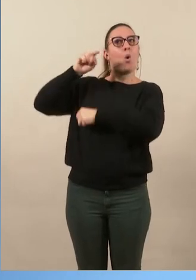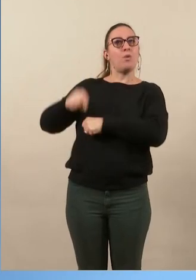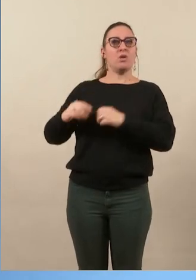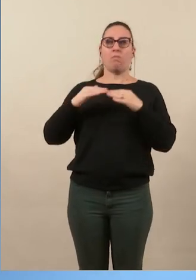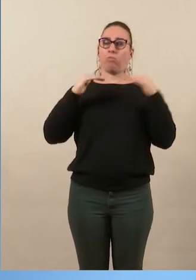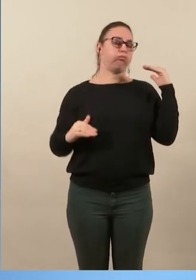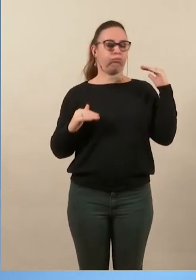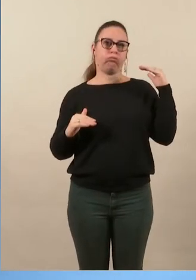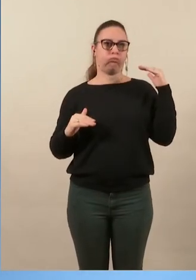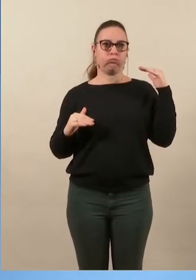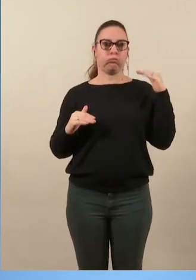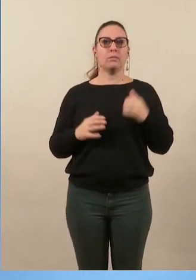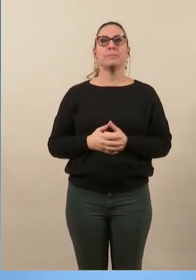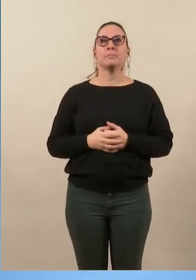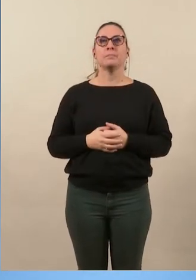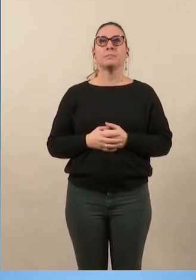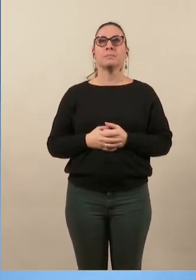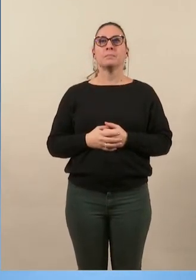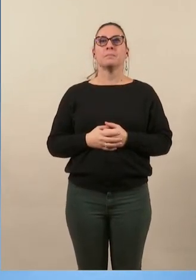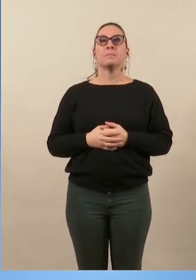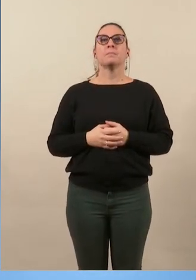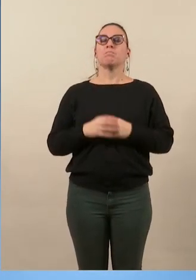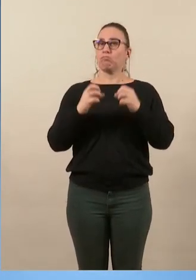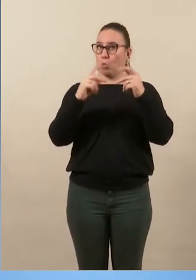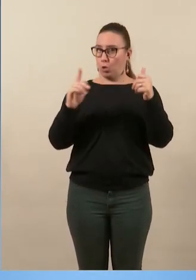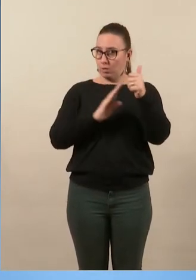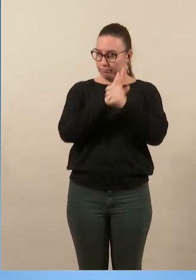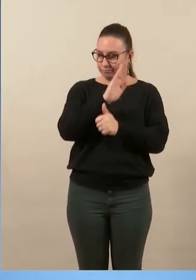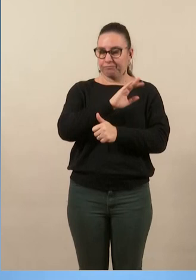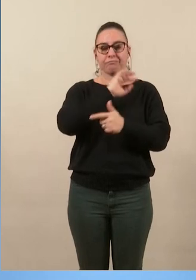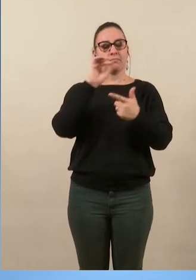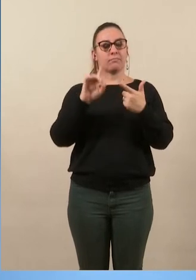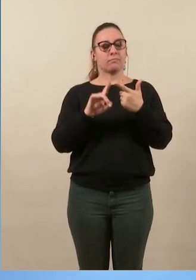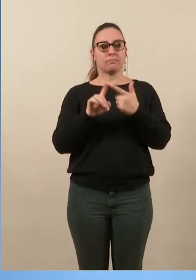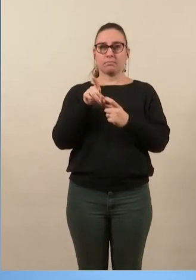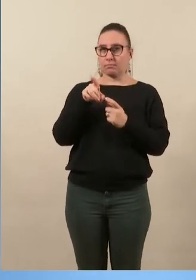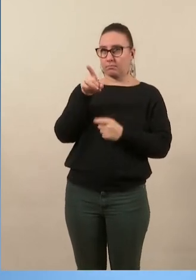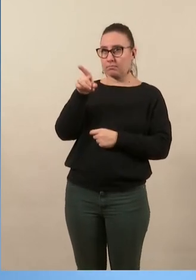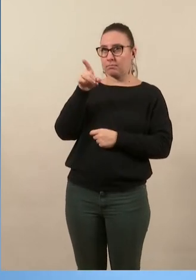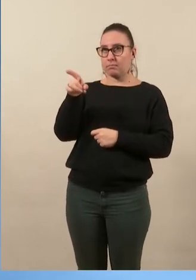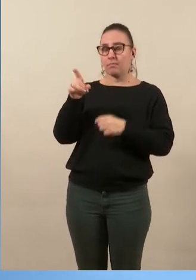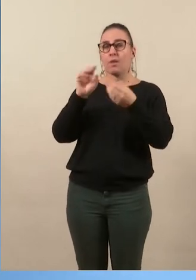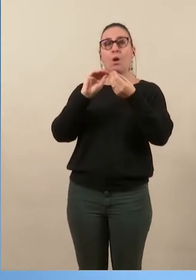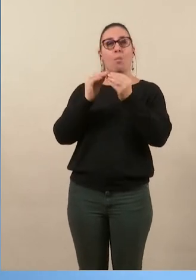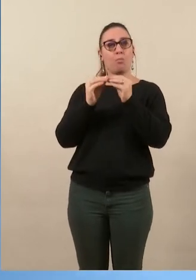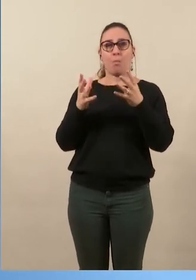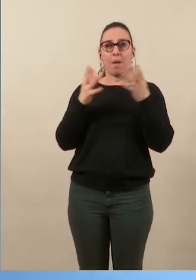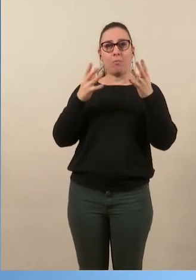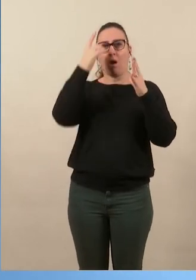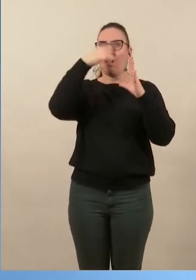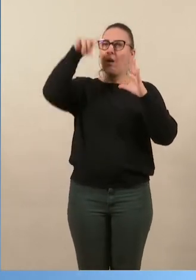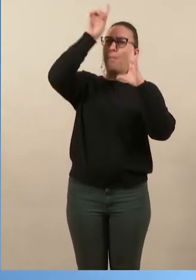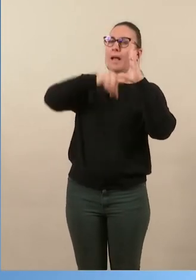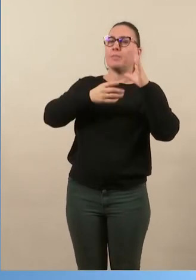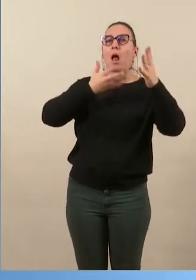assez net ensuite vous avez un problème entre l'affichage des grands principes